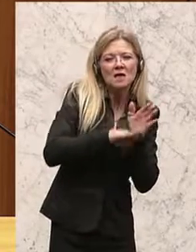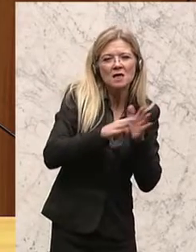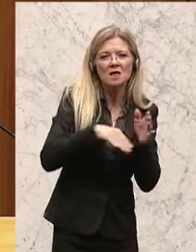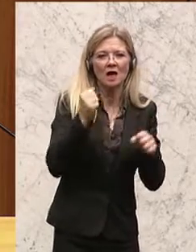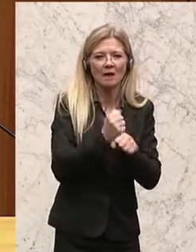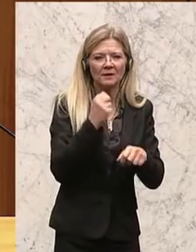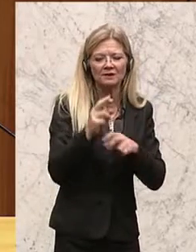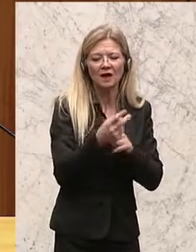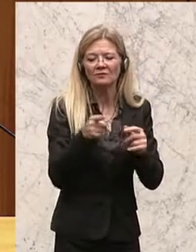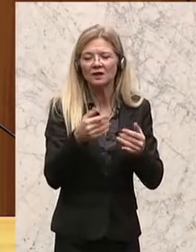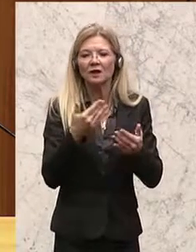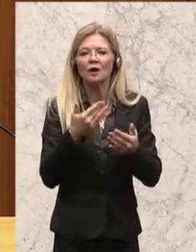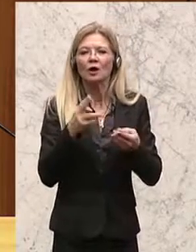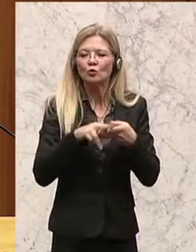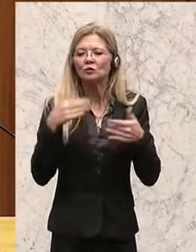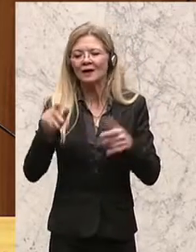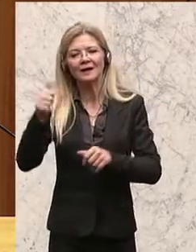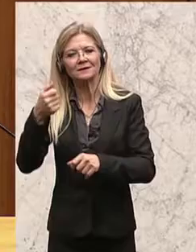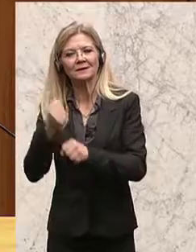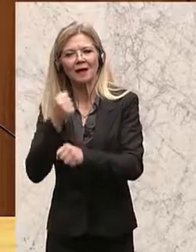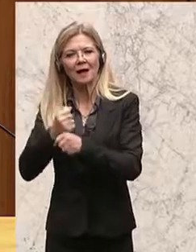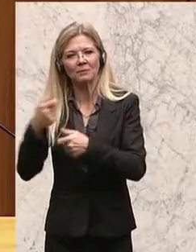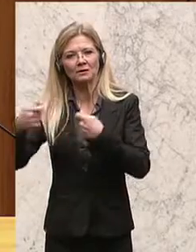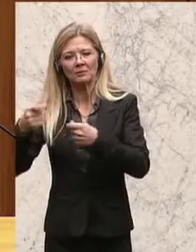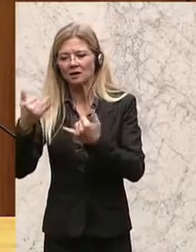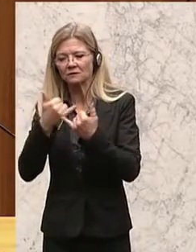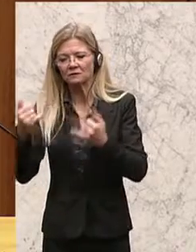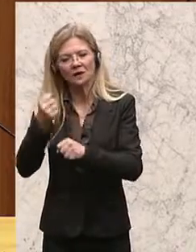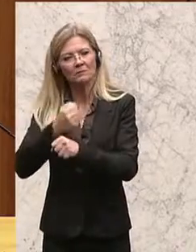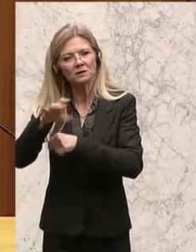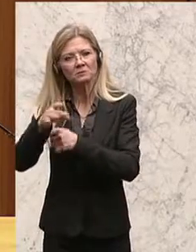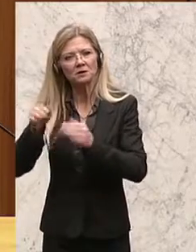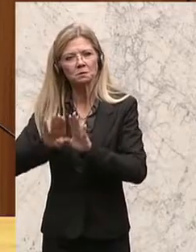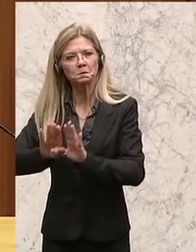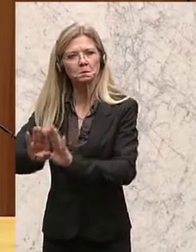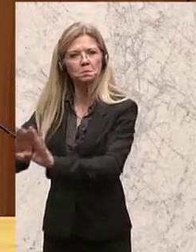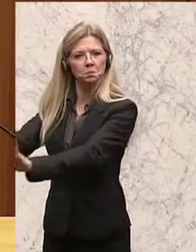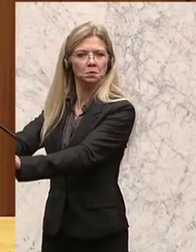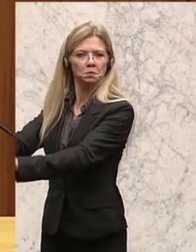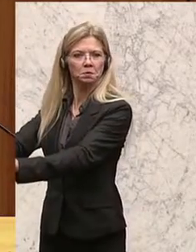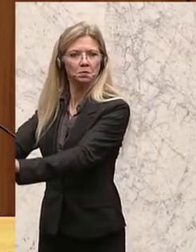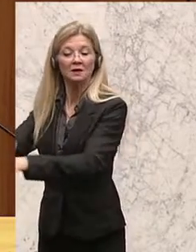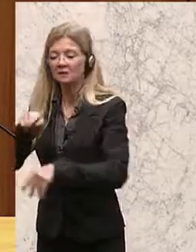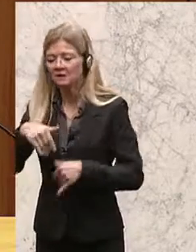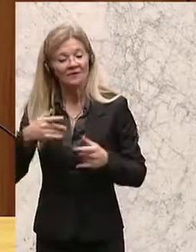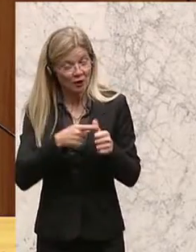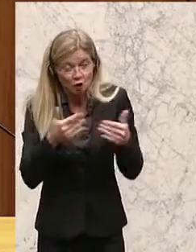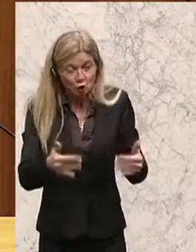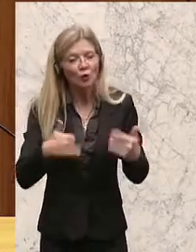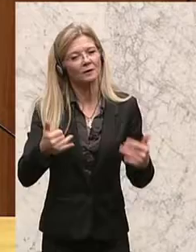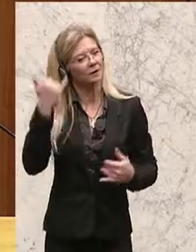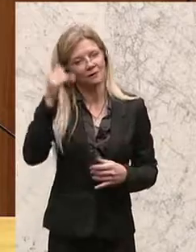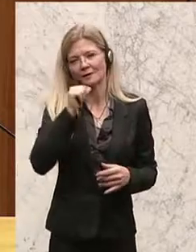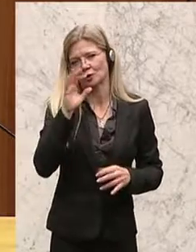arbeitsplätze verdrängen dann wäre diese idee die hier geboren wurde eigentlich eine ganz ganz schlechte weil es nichts anderes wäre als wiederum